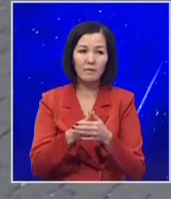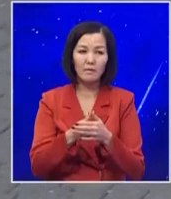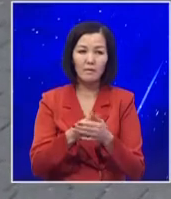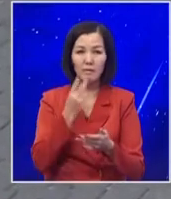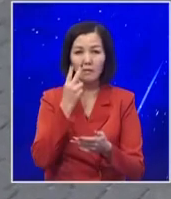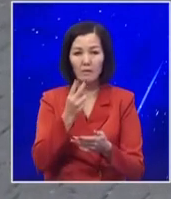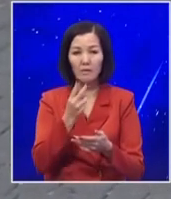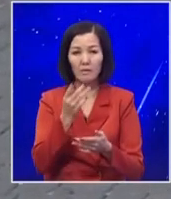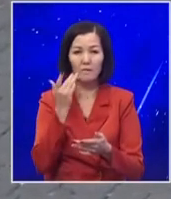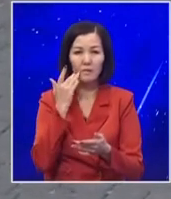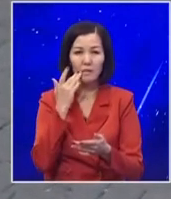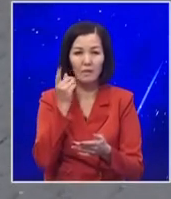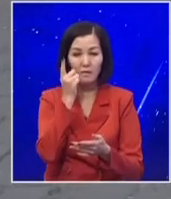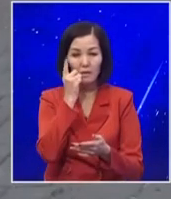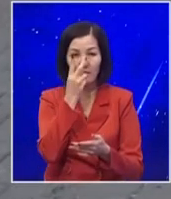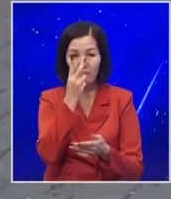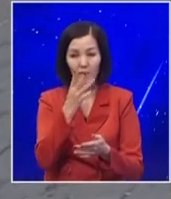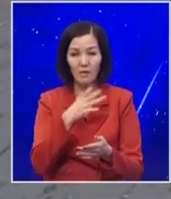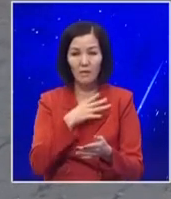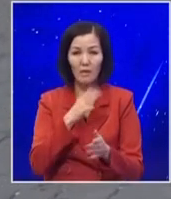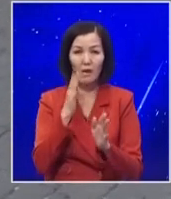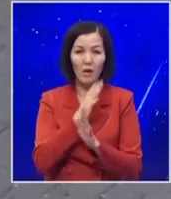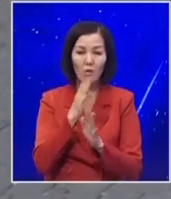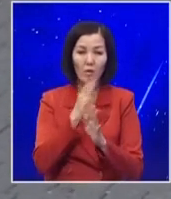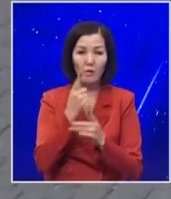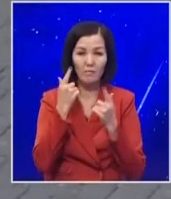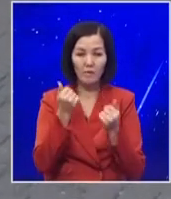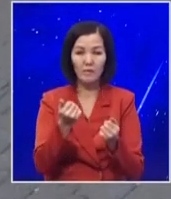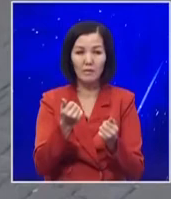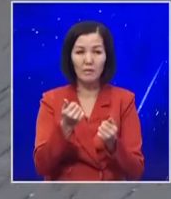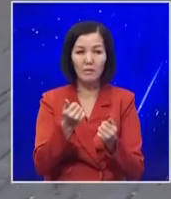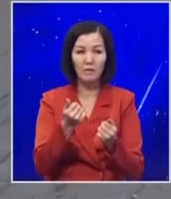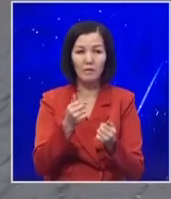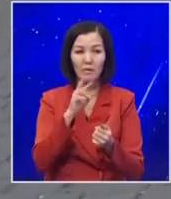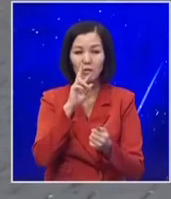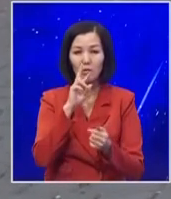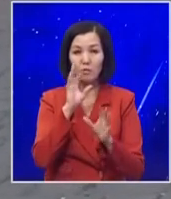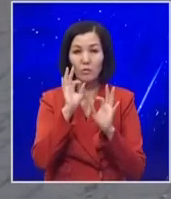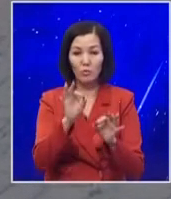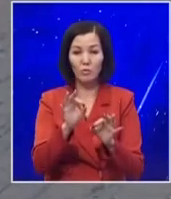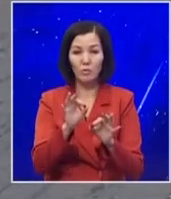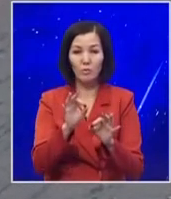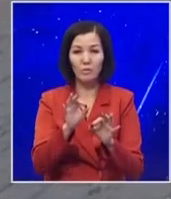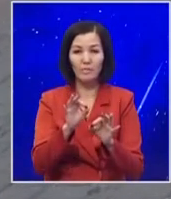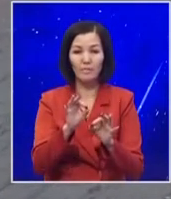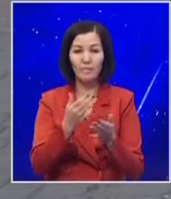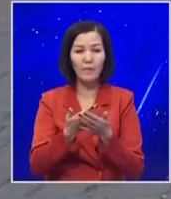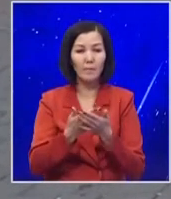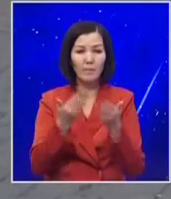қарайсың постоянно телефонға, қарап нетіп ауа райын білесің, ол дұрыс жасаған неткен. Қайдан